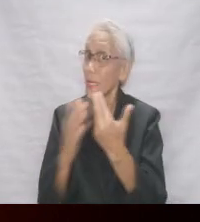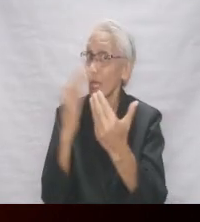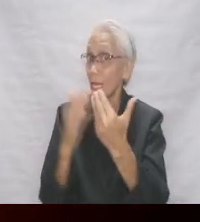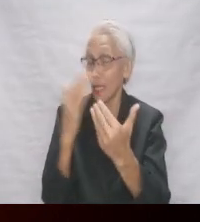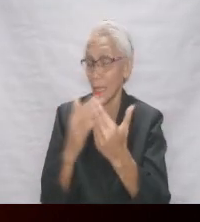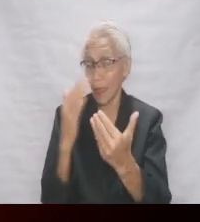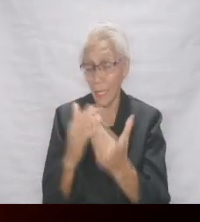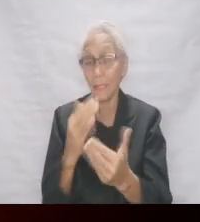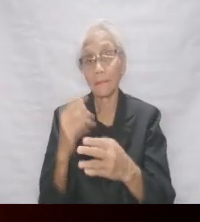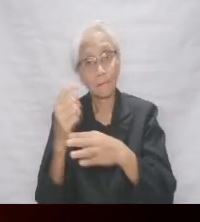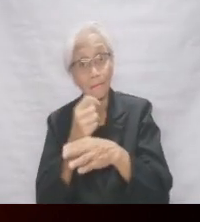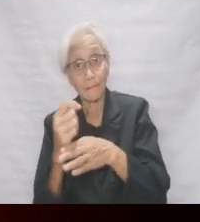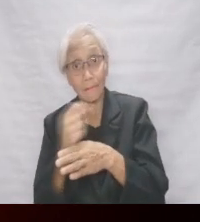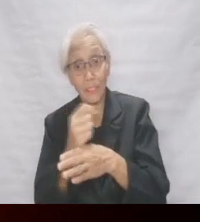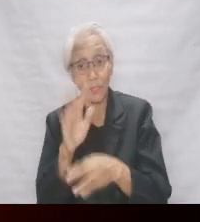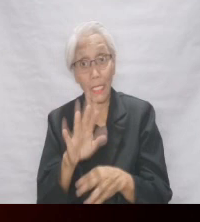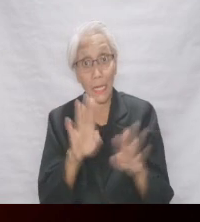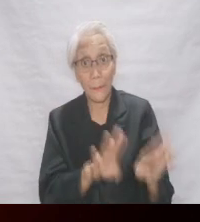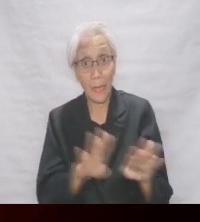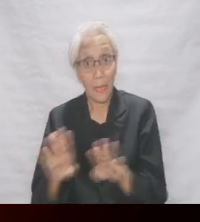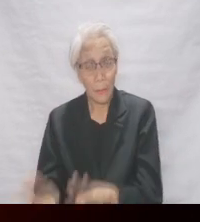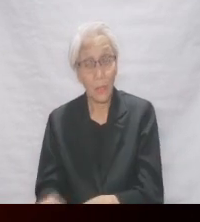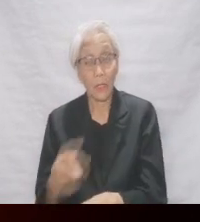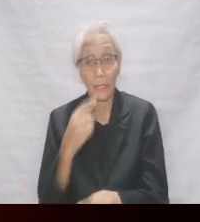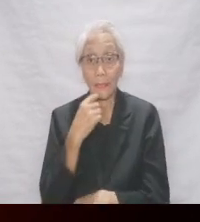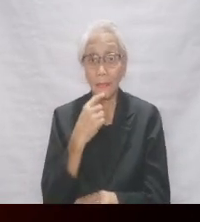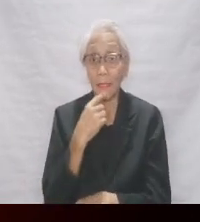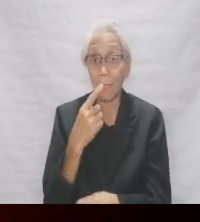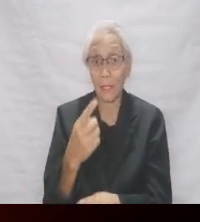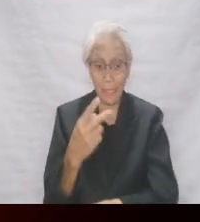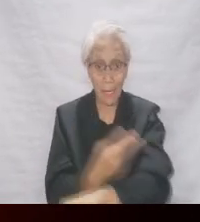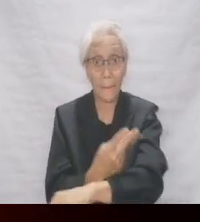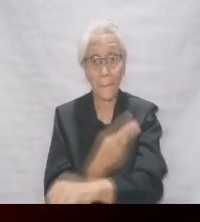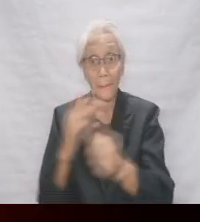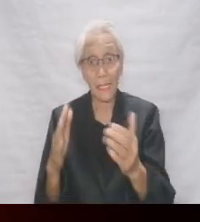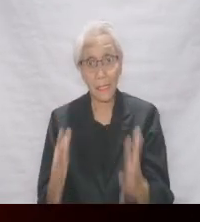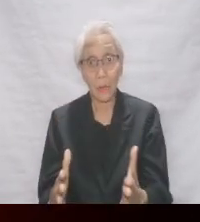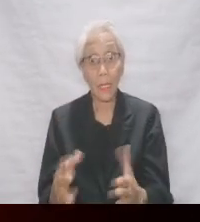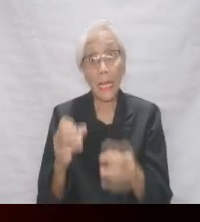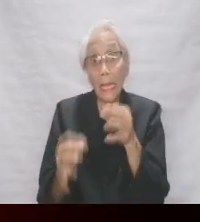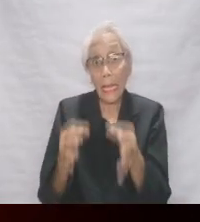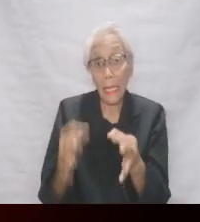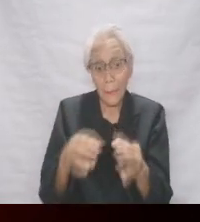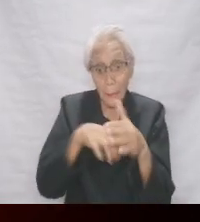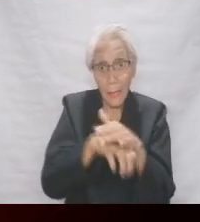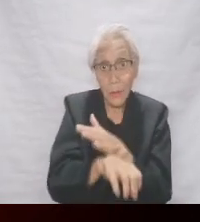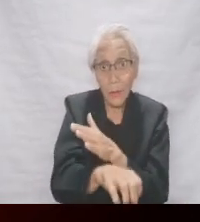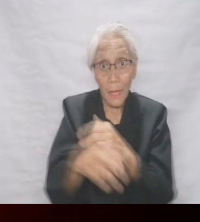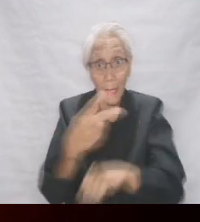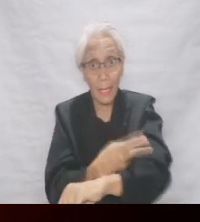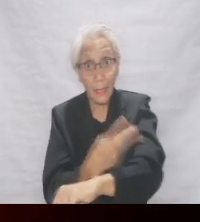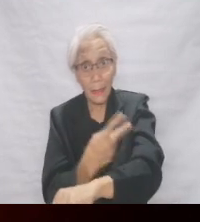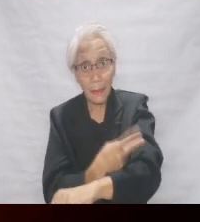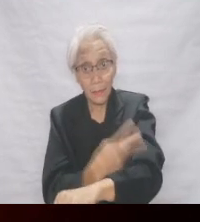Madali ding i-pattern ang kanilang behavior. Sabi halimbawa ng isang pastol, kung papasok na daw sila sa